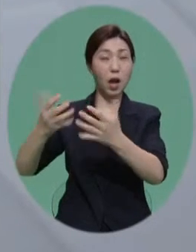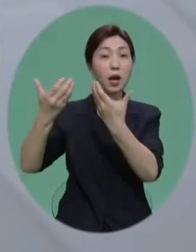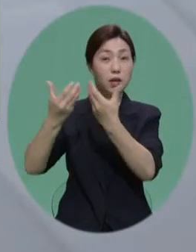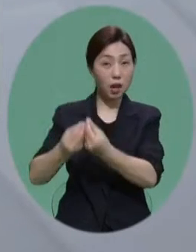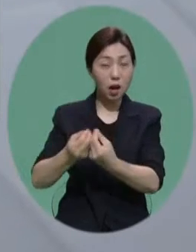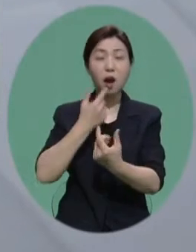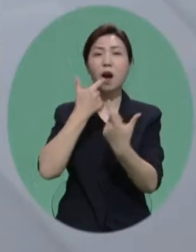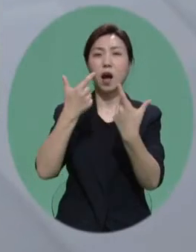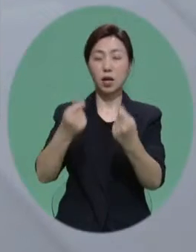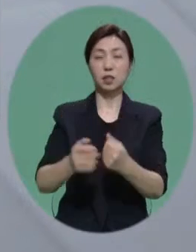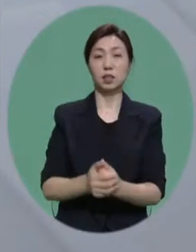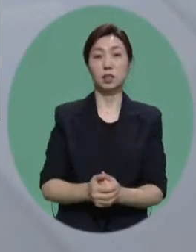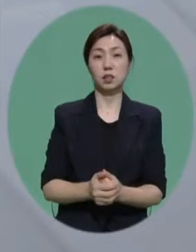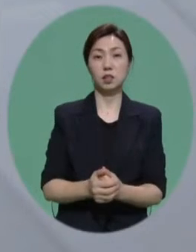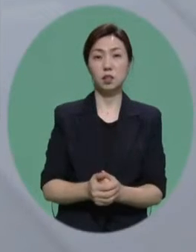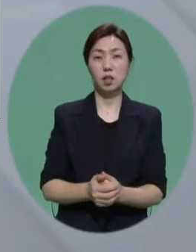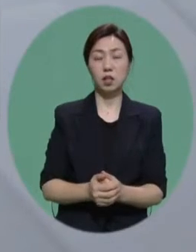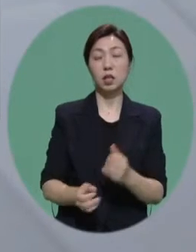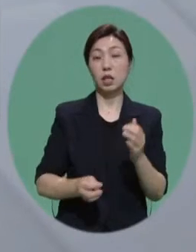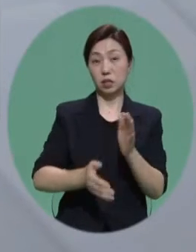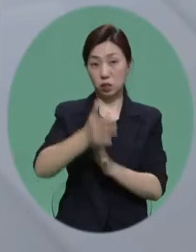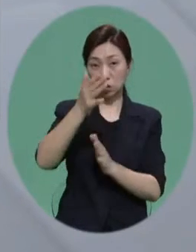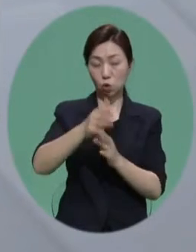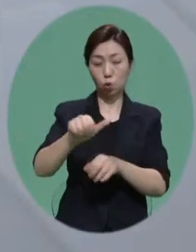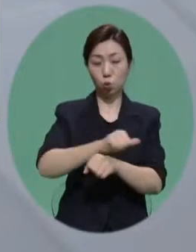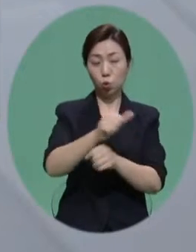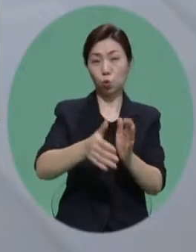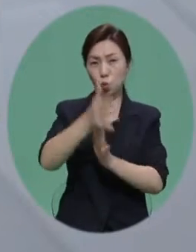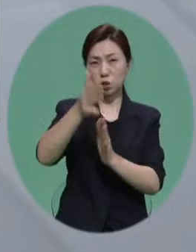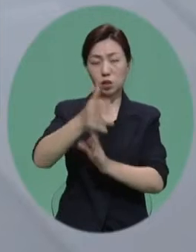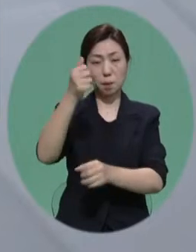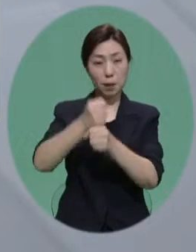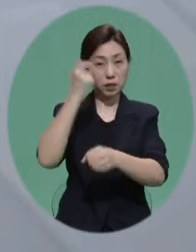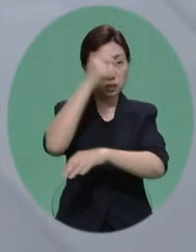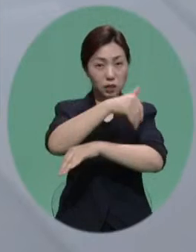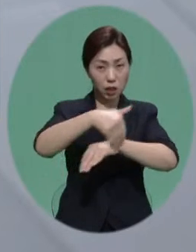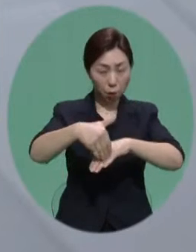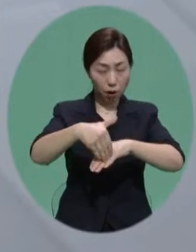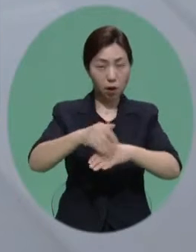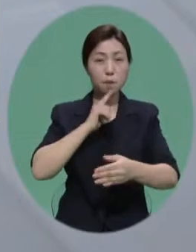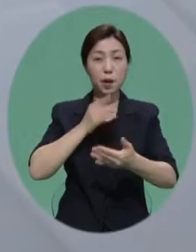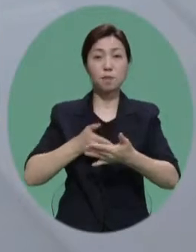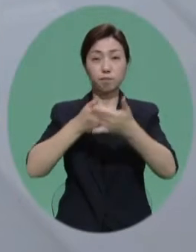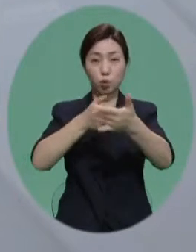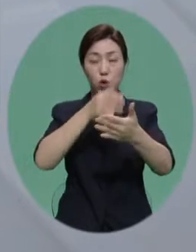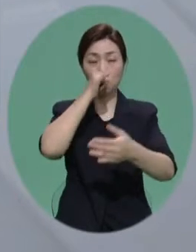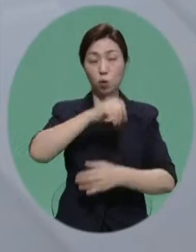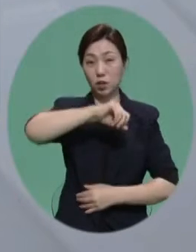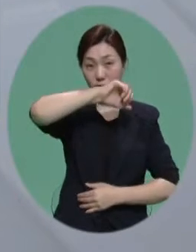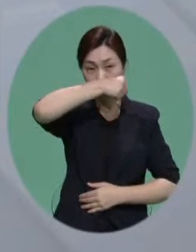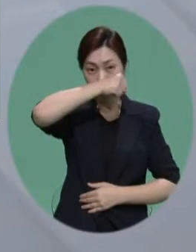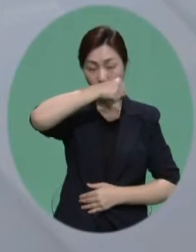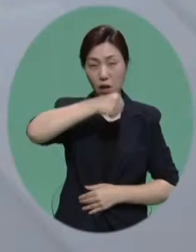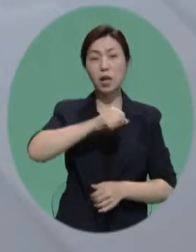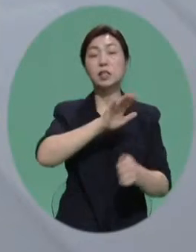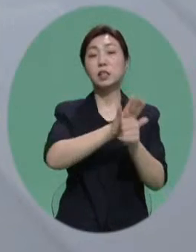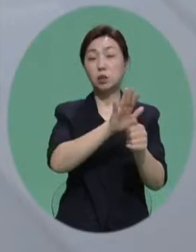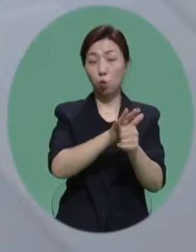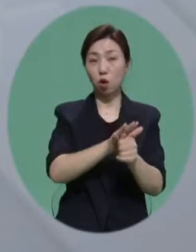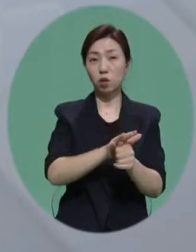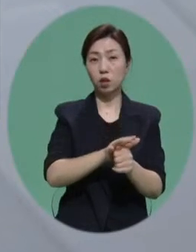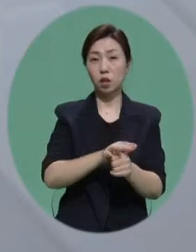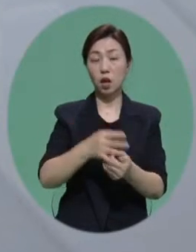만들자는 계획을 저희 발표했다 한 말씀 부탁 드리고요 그 구체적인 내용으로 예를 들어 재정지원 법인세 감면 또는